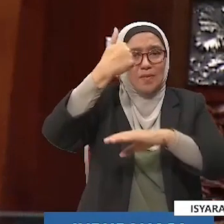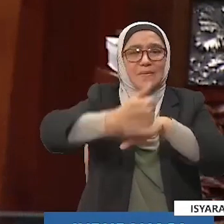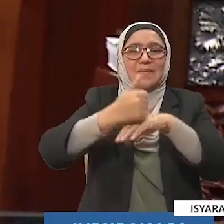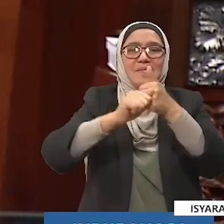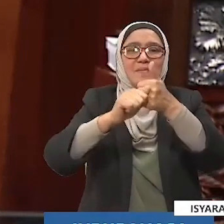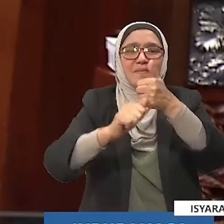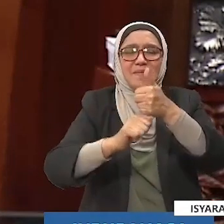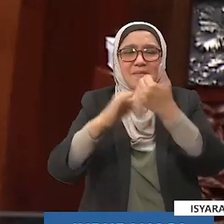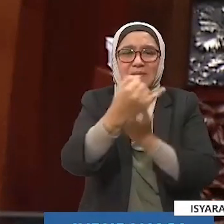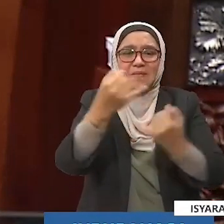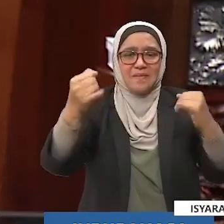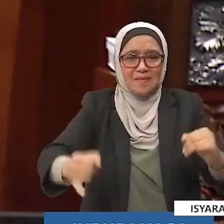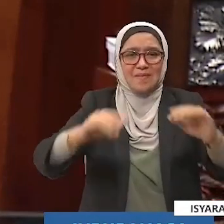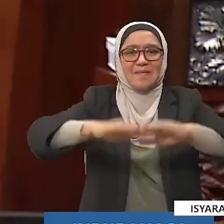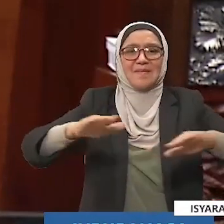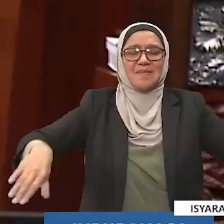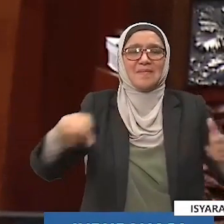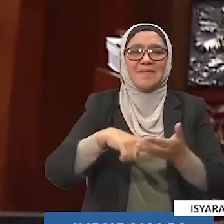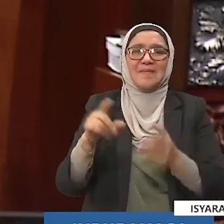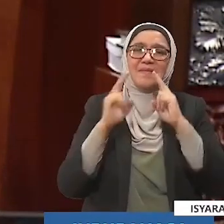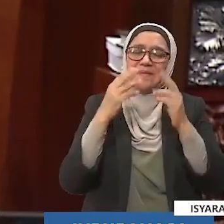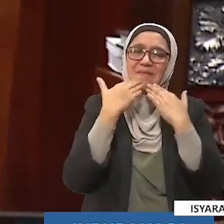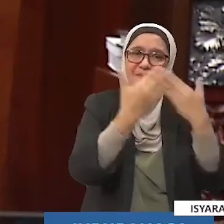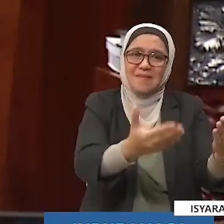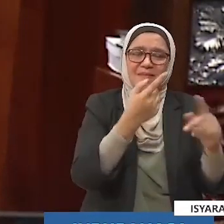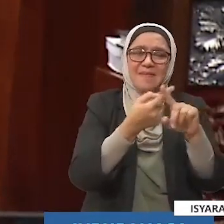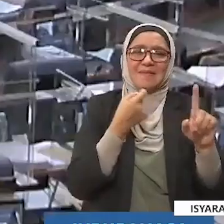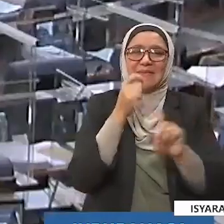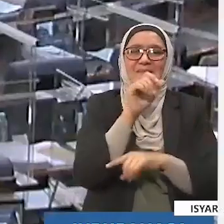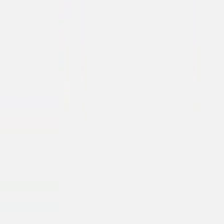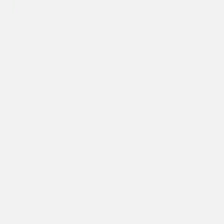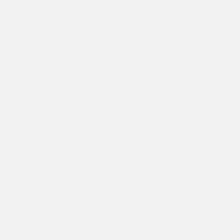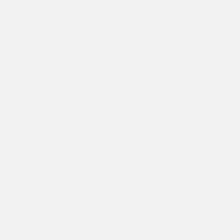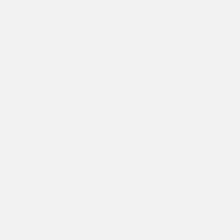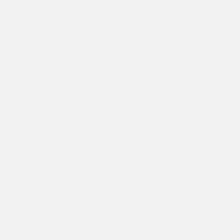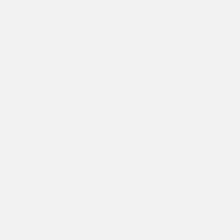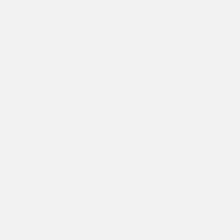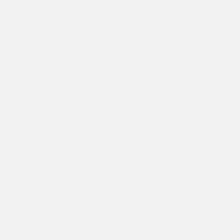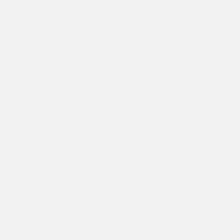akan ini aja Saya mengucapkan terima kasih di atas cadang yang baik dan pada pilihan format M4A